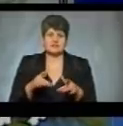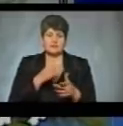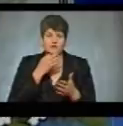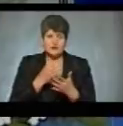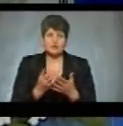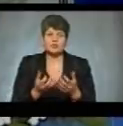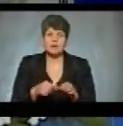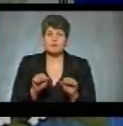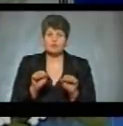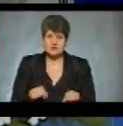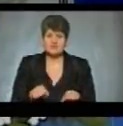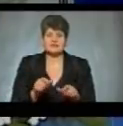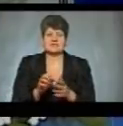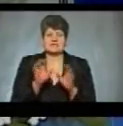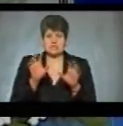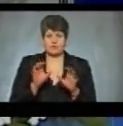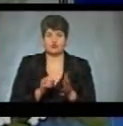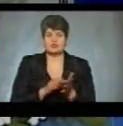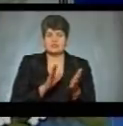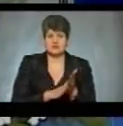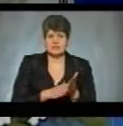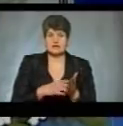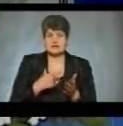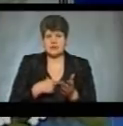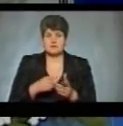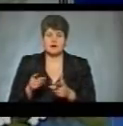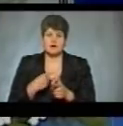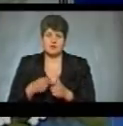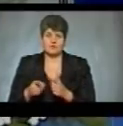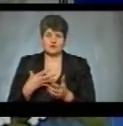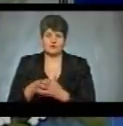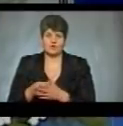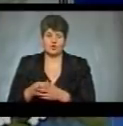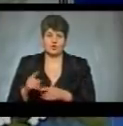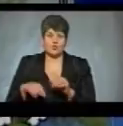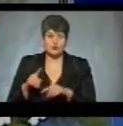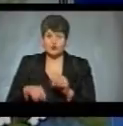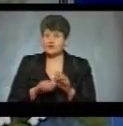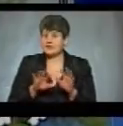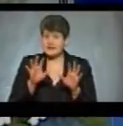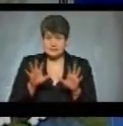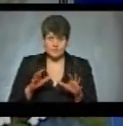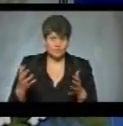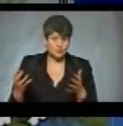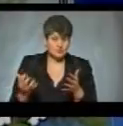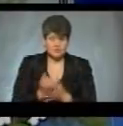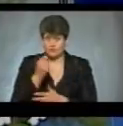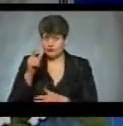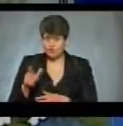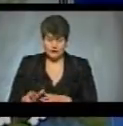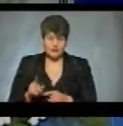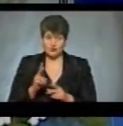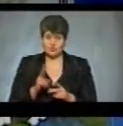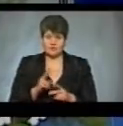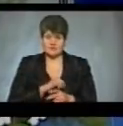отримує можливість її законно зареєструвати на себе або на своїх родичів. Якщо ж працівники поліції виявлять незаконну зброю у громадян, які вчасно її не